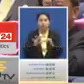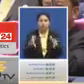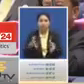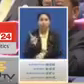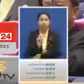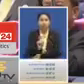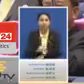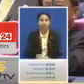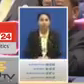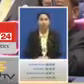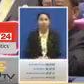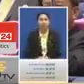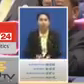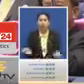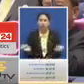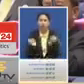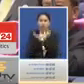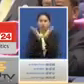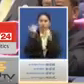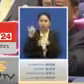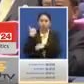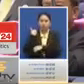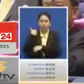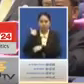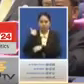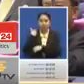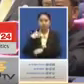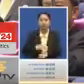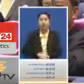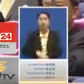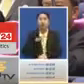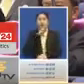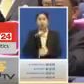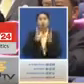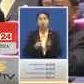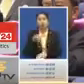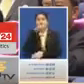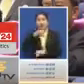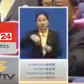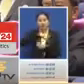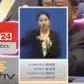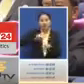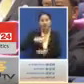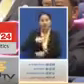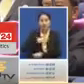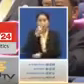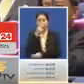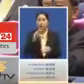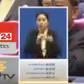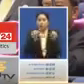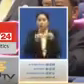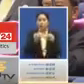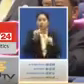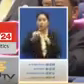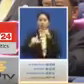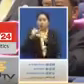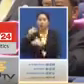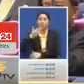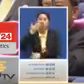ป็นตัวทำลายด้วยถ้านักเศรษฐกิจที่มุ่งหวังมหาภาคมักอยากจะเห็นตัวเลขเศรษฐกิจขยายตัวไว้อวด